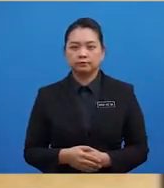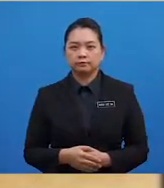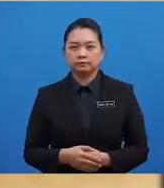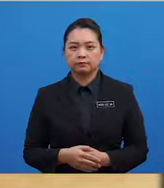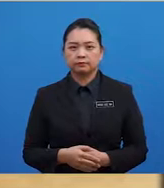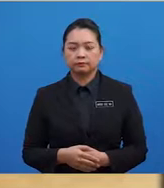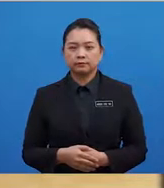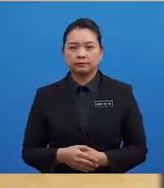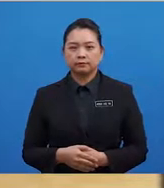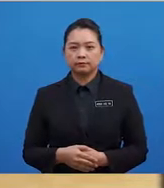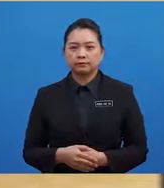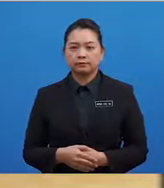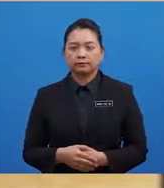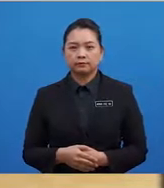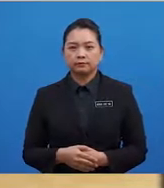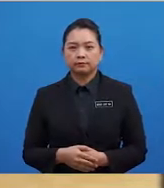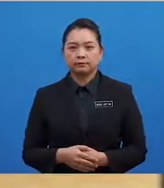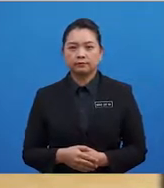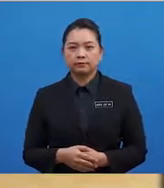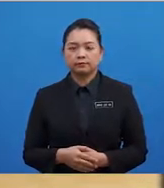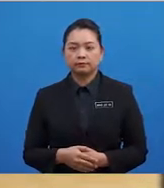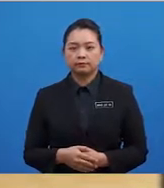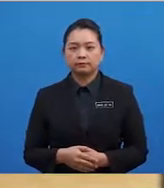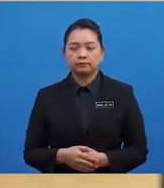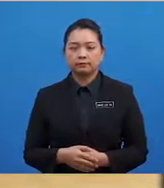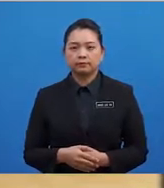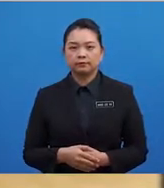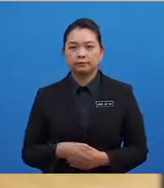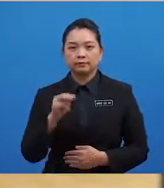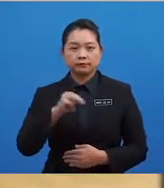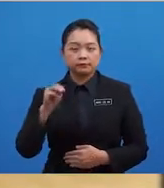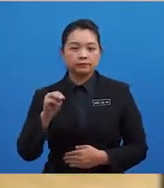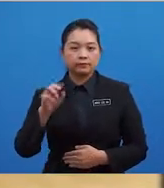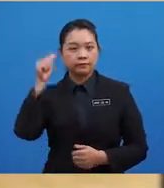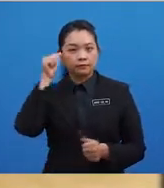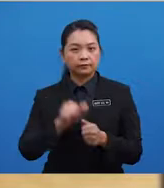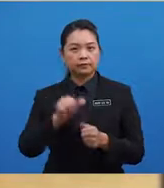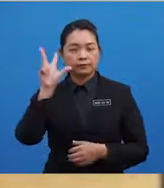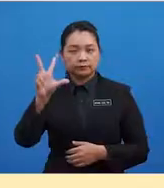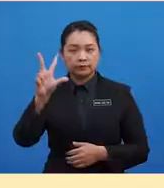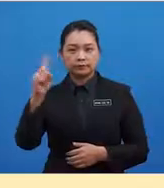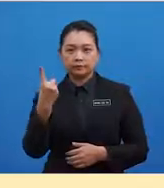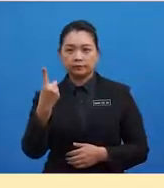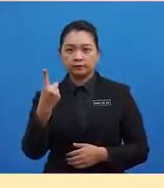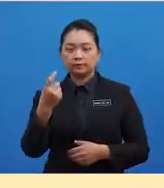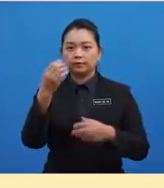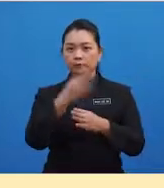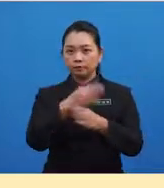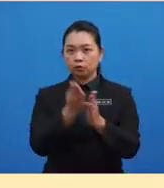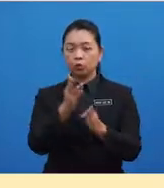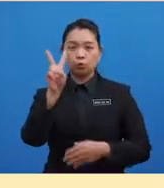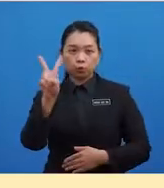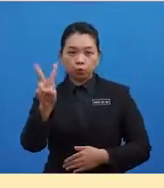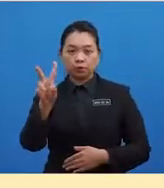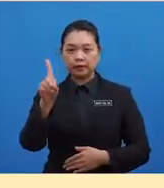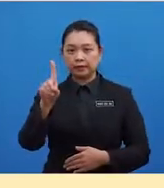perkara ni sahaja. Sekali lagi secara ringkas, murid-murid sekalian hanya ingat tiga perkara sahaja iaitu bentuk dua dimensi